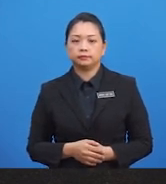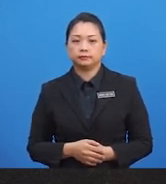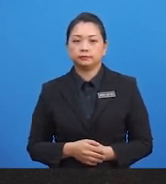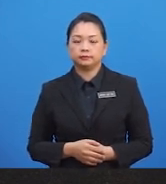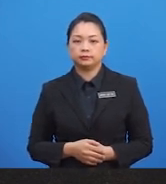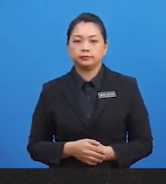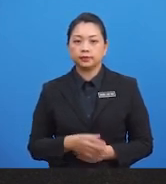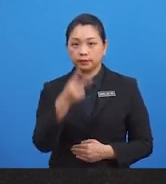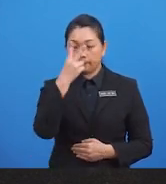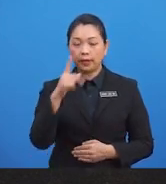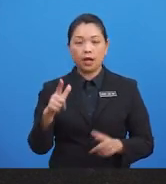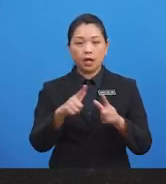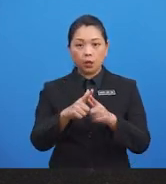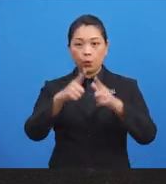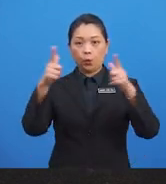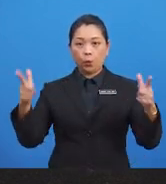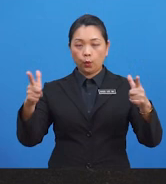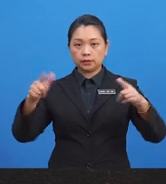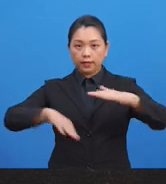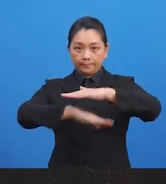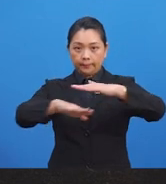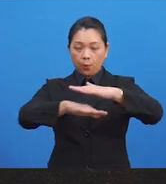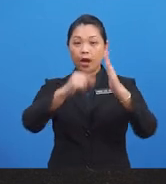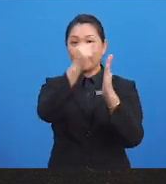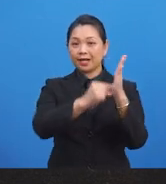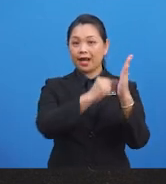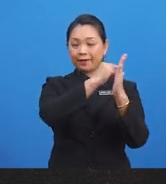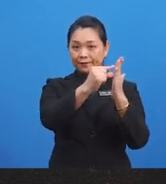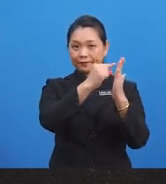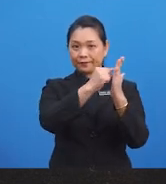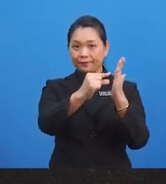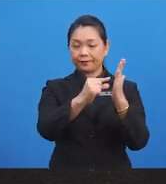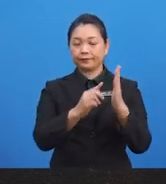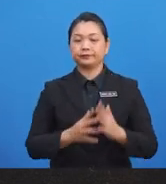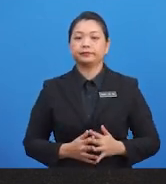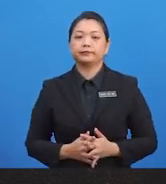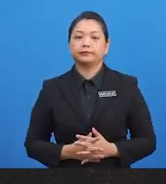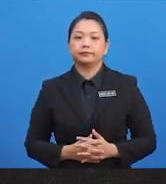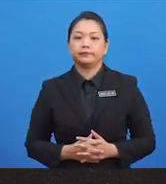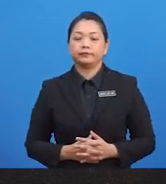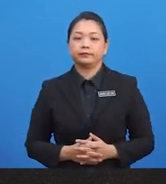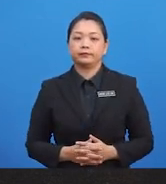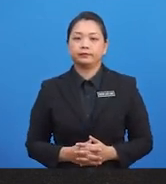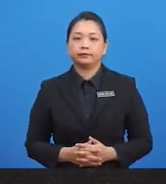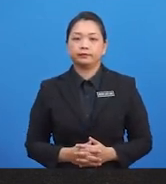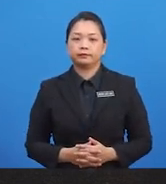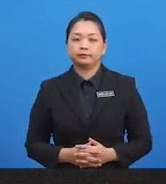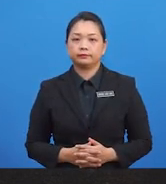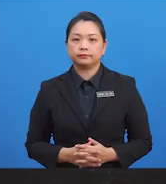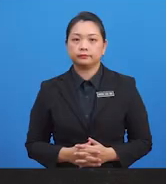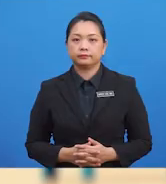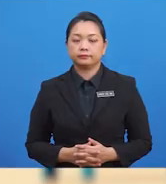graf yang terletak di antara had A hingga B bagi paksi